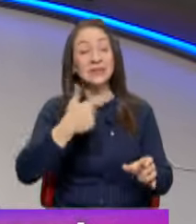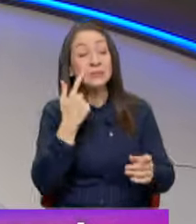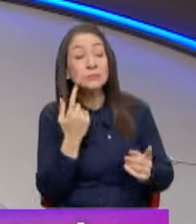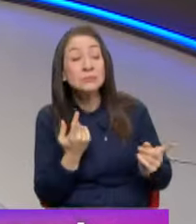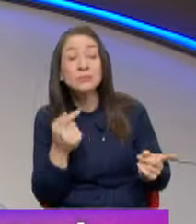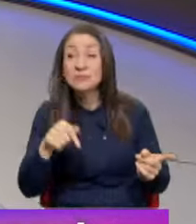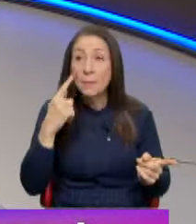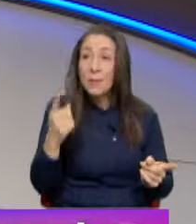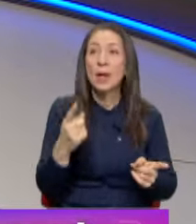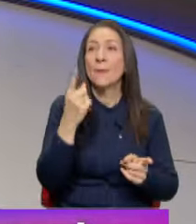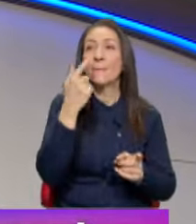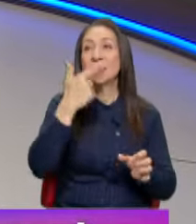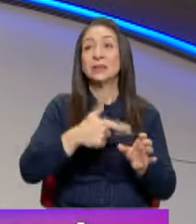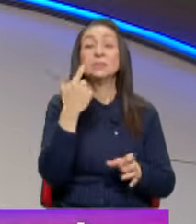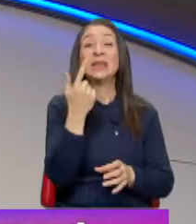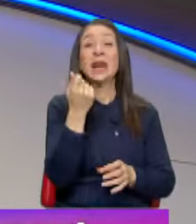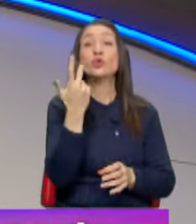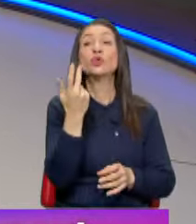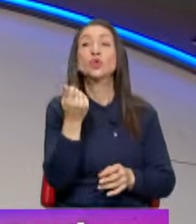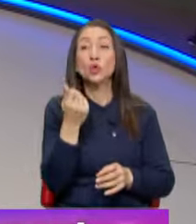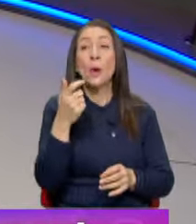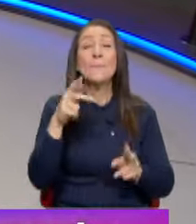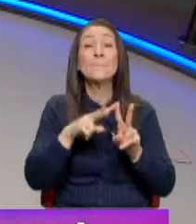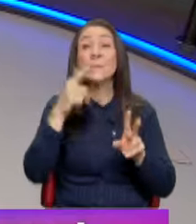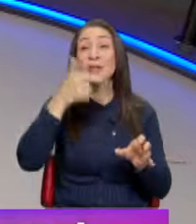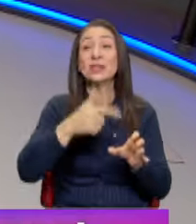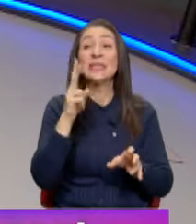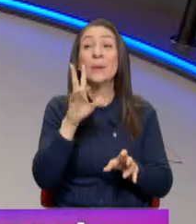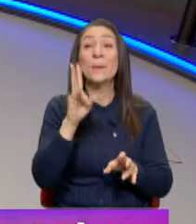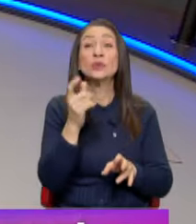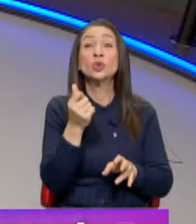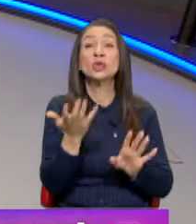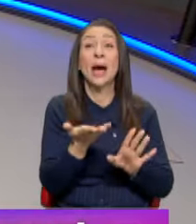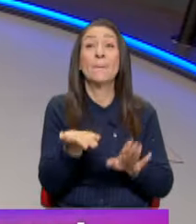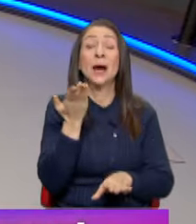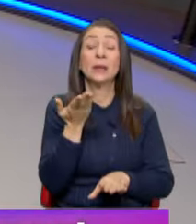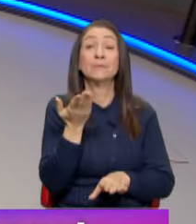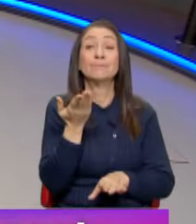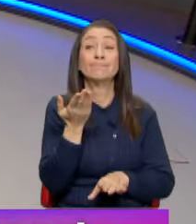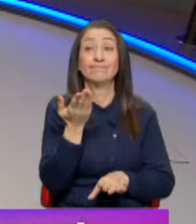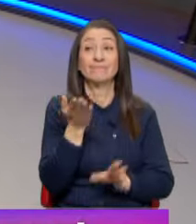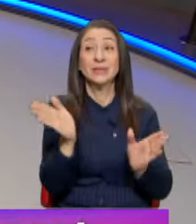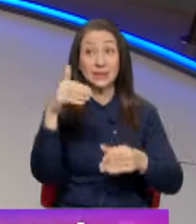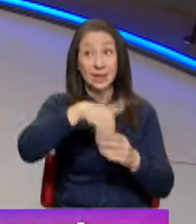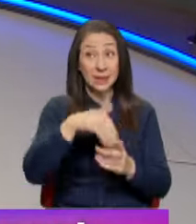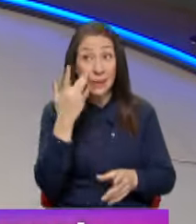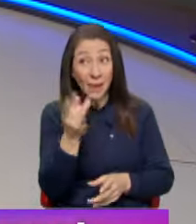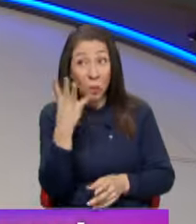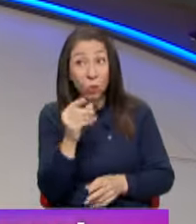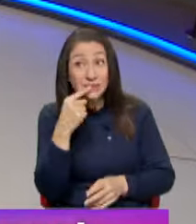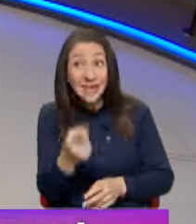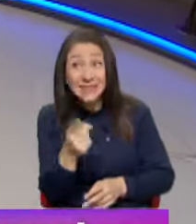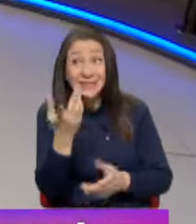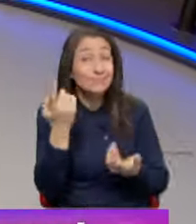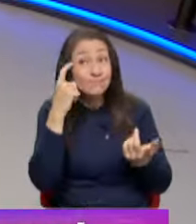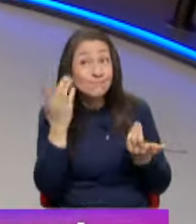benzin 1 L 3 kuruş motorin 25 kuruş daha pahalı sandıkta belli olur mu Dersiniz ne